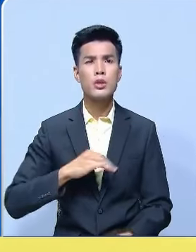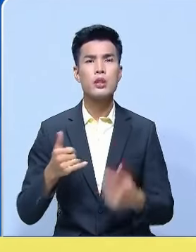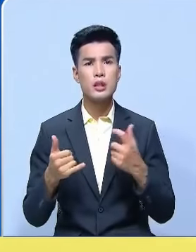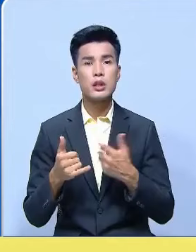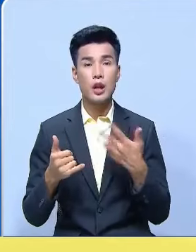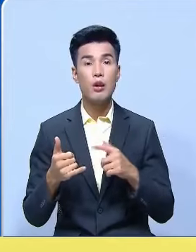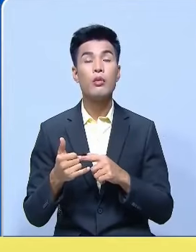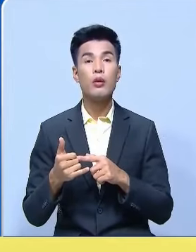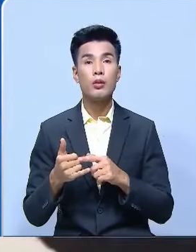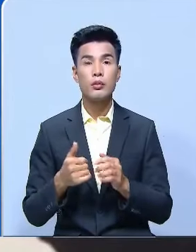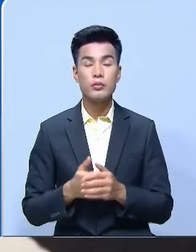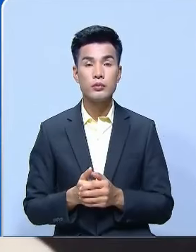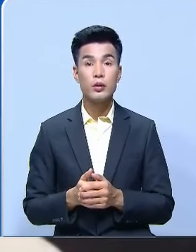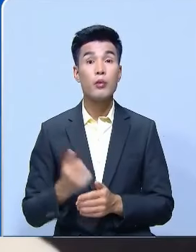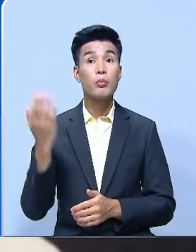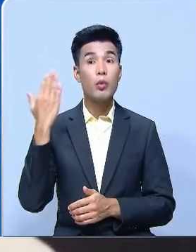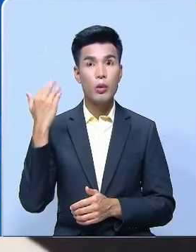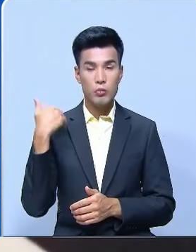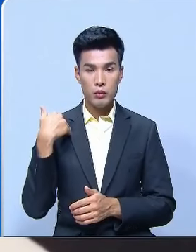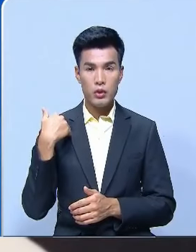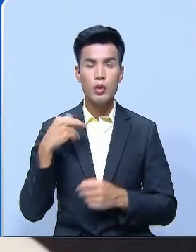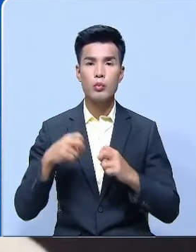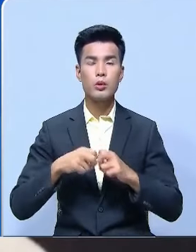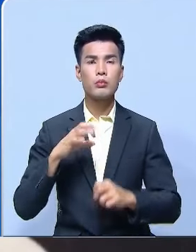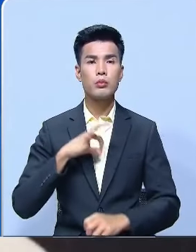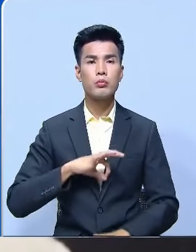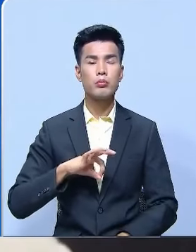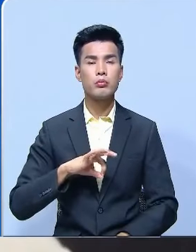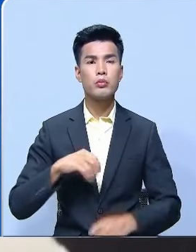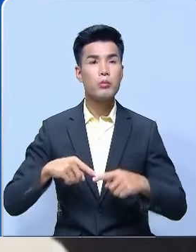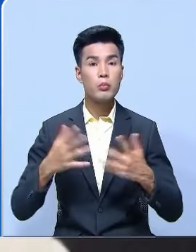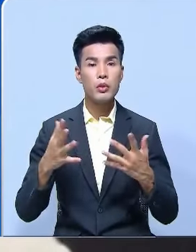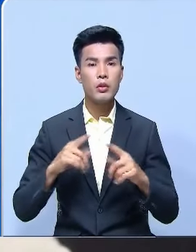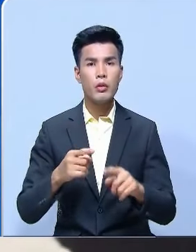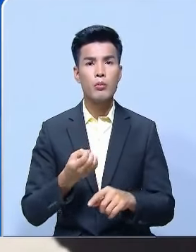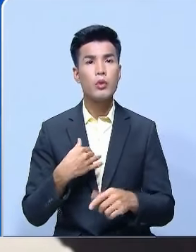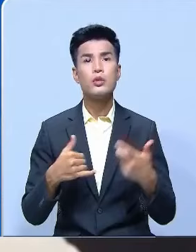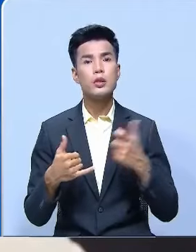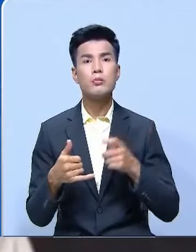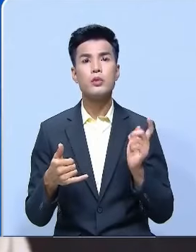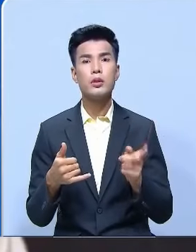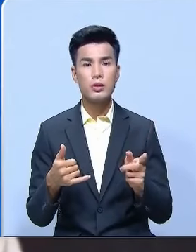ไปนะคะเพราะว่าก่อนหน้านี้หนูก็ไม่เคยมีอาการแบบนี้แต่คุณหมอก็ยังให้ฉีดตัวเดิมอยู